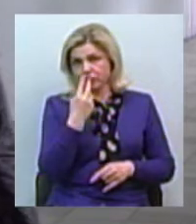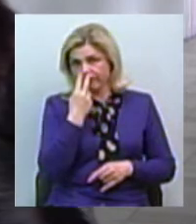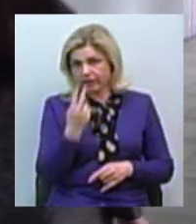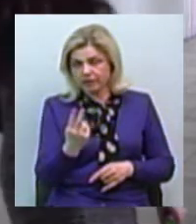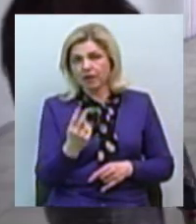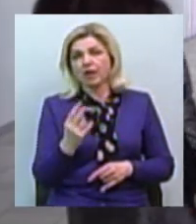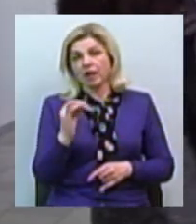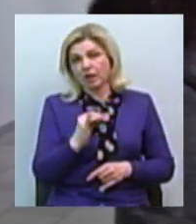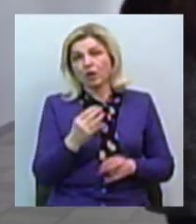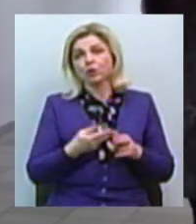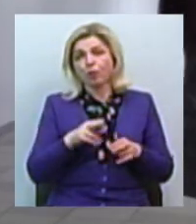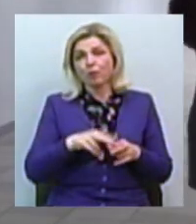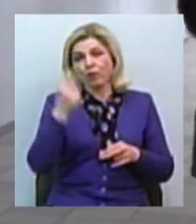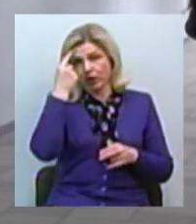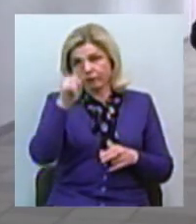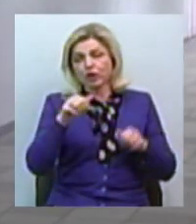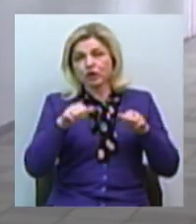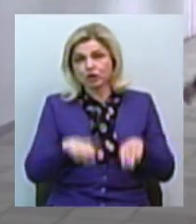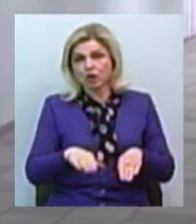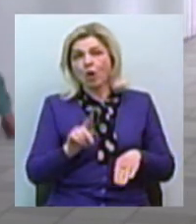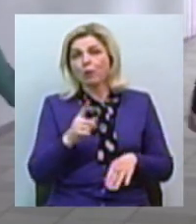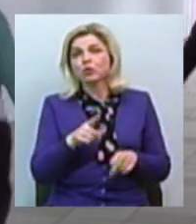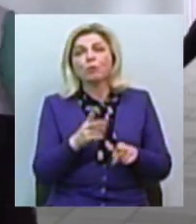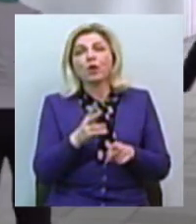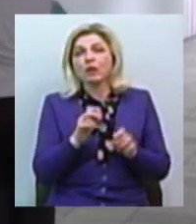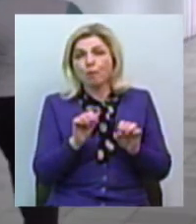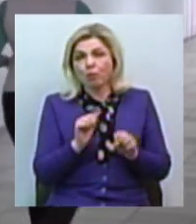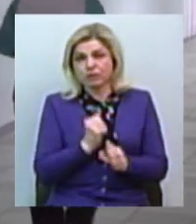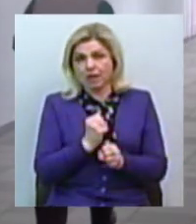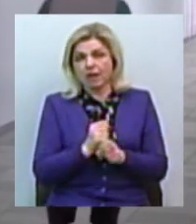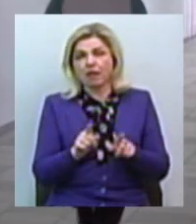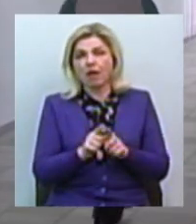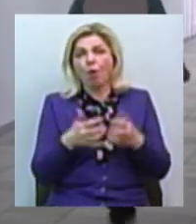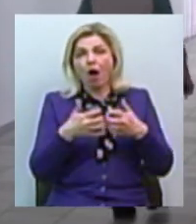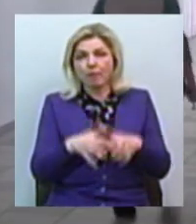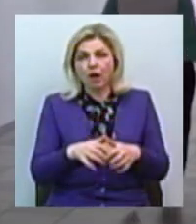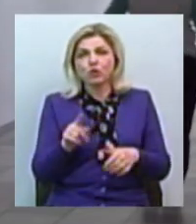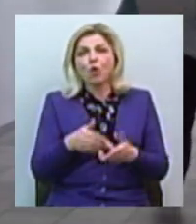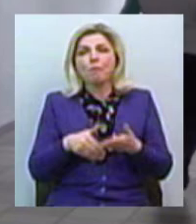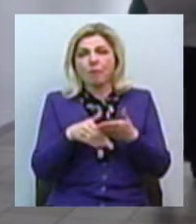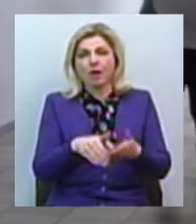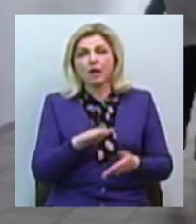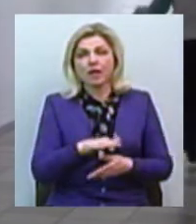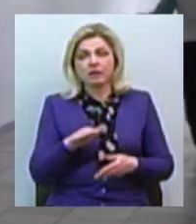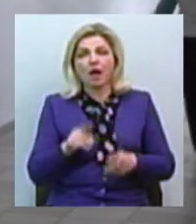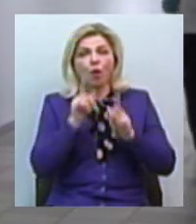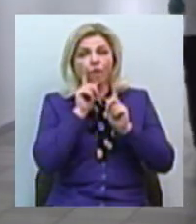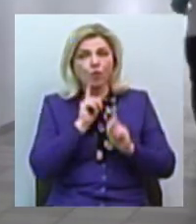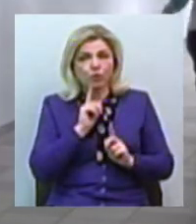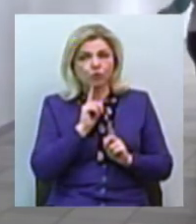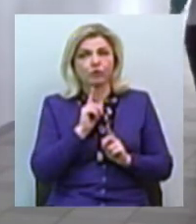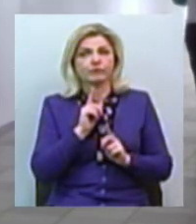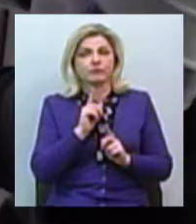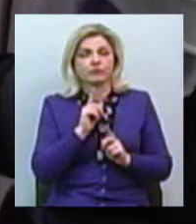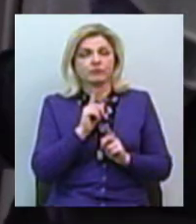тому вирішив, чому не можна зробити такі апарати, які б допомагали дітям більш комфортно